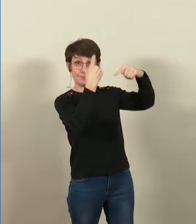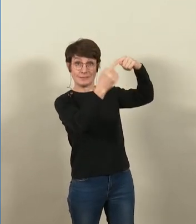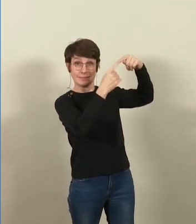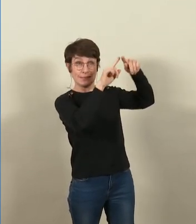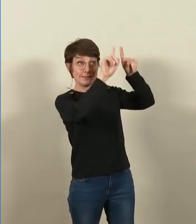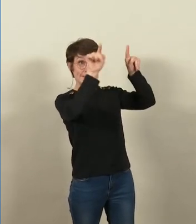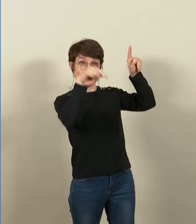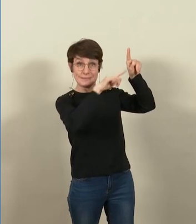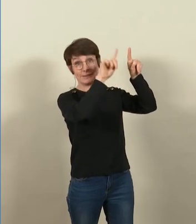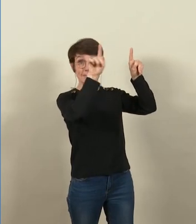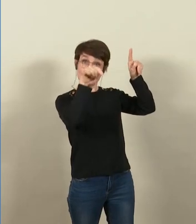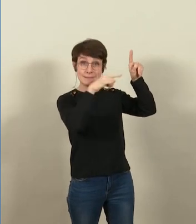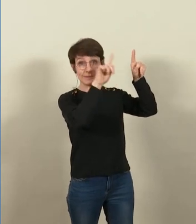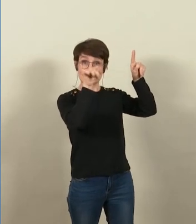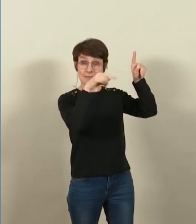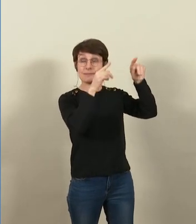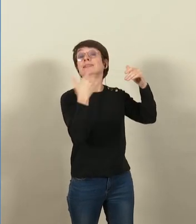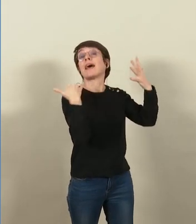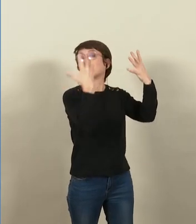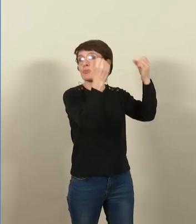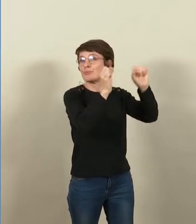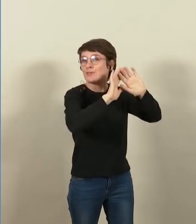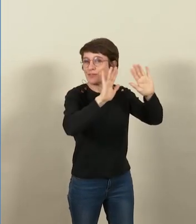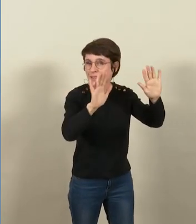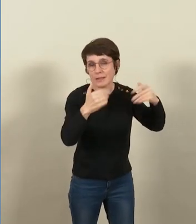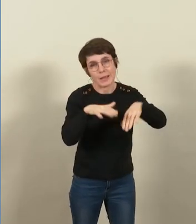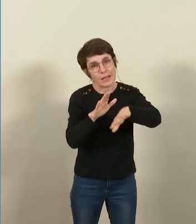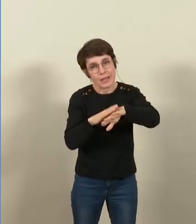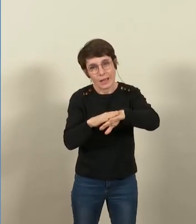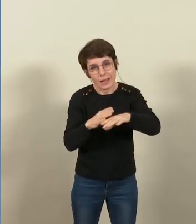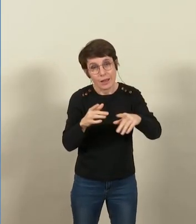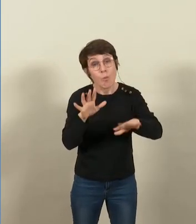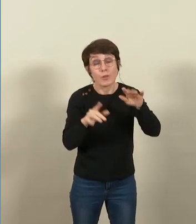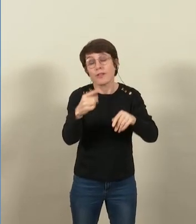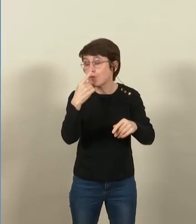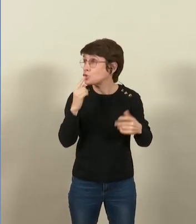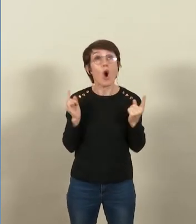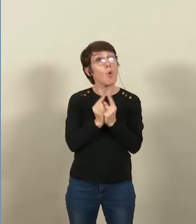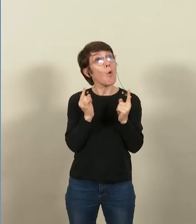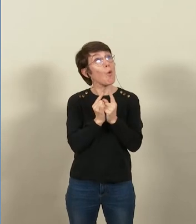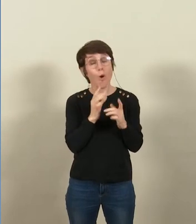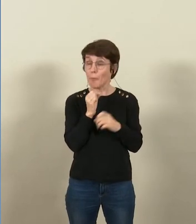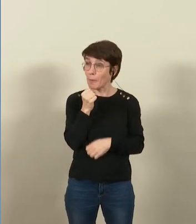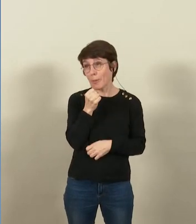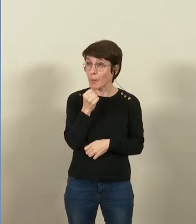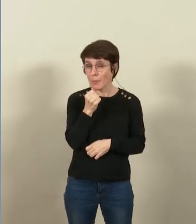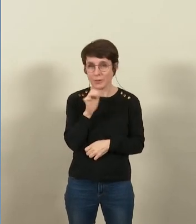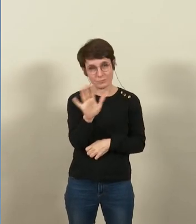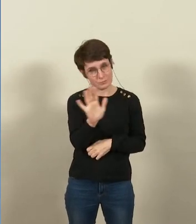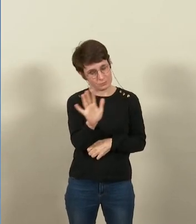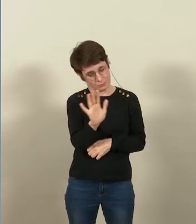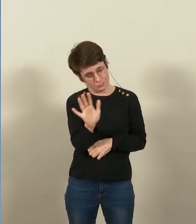ceist pas parce qu'on a pas l'heure que A pas le temps ressenti peut peut paraître parfois long donc je vous invite à à